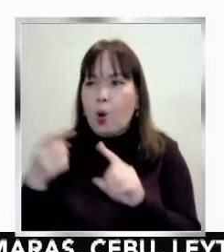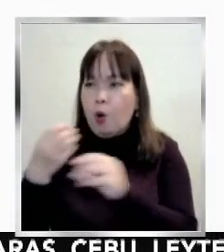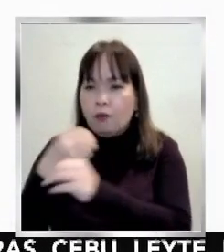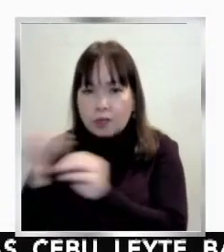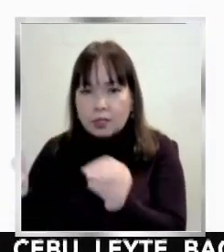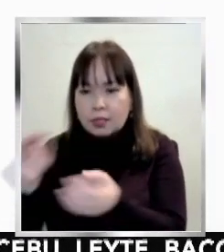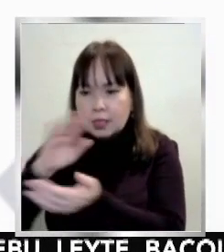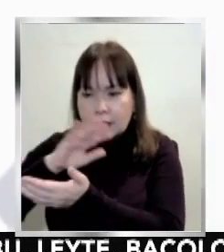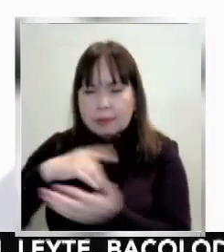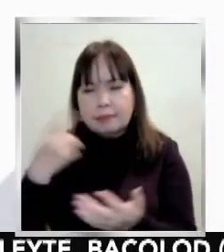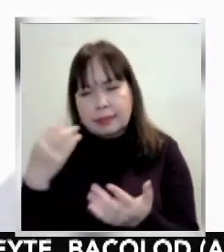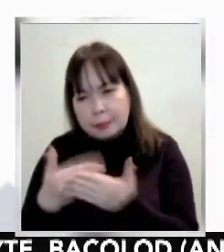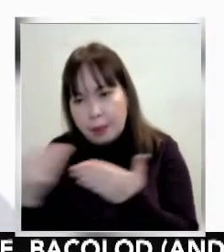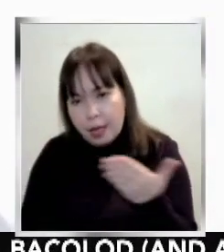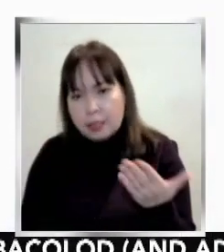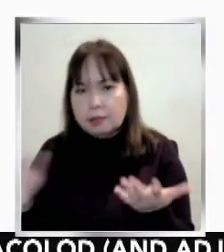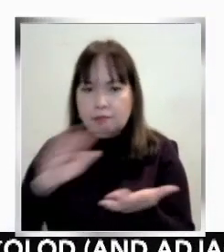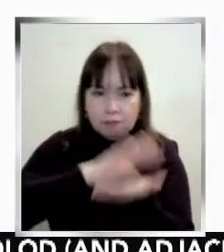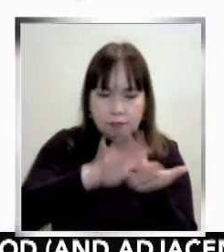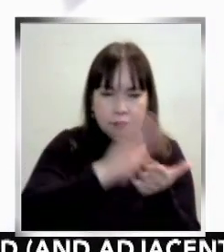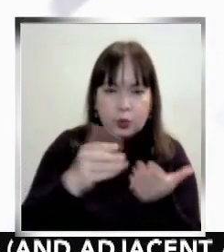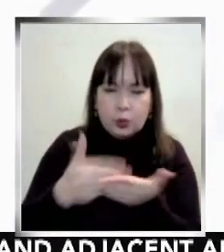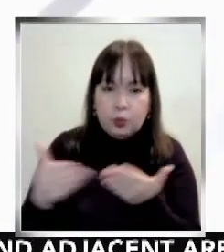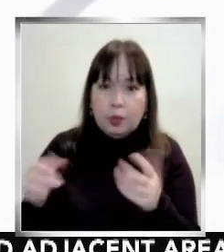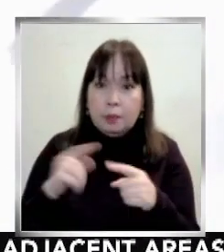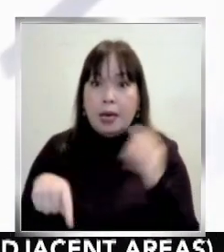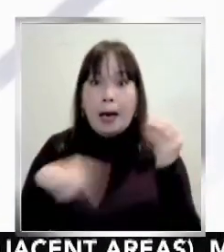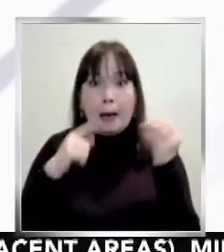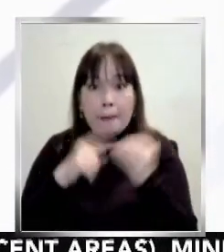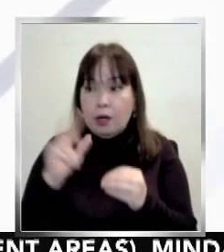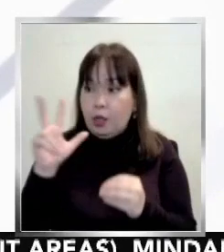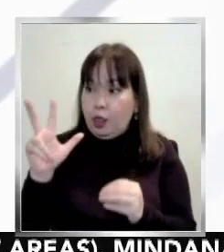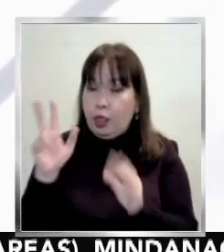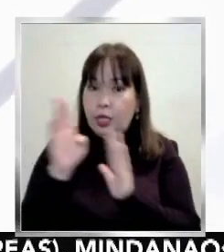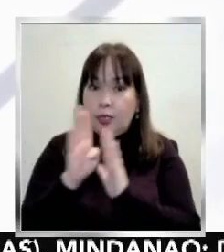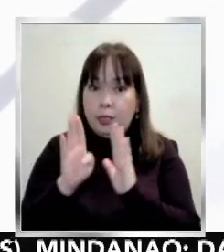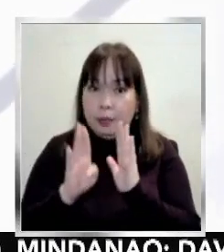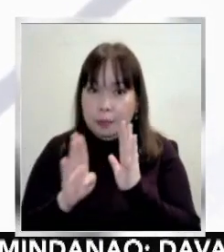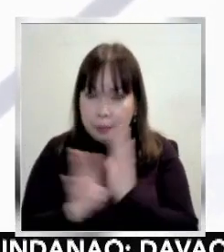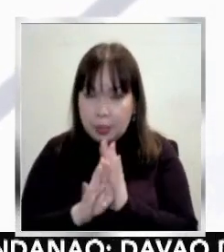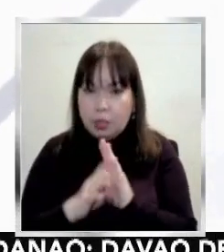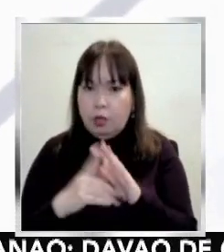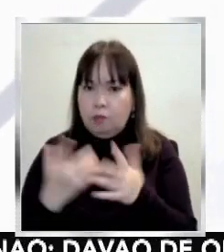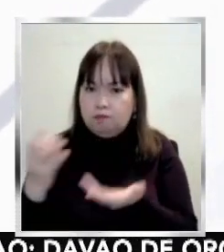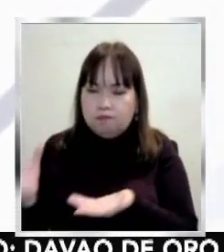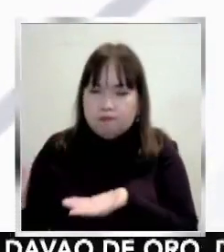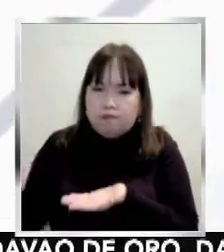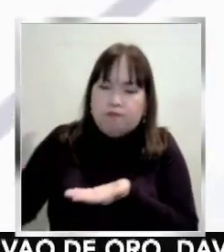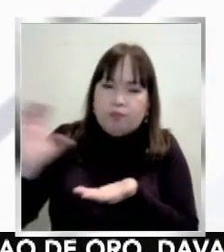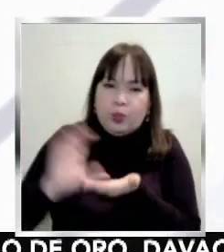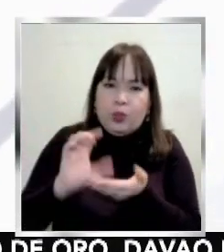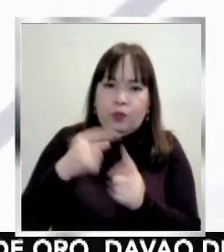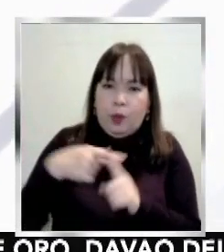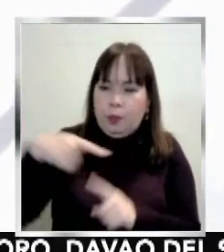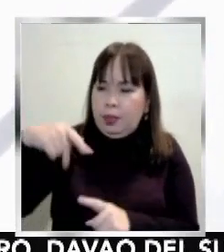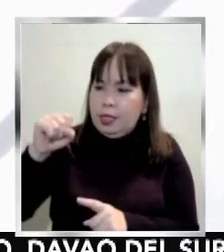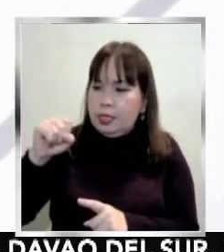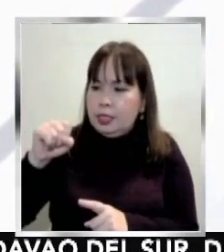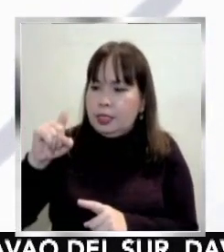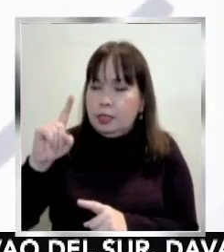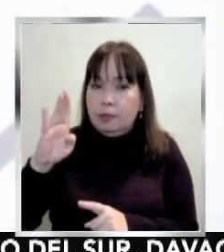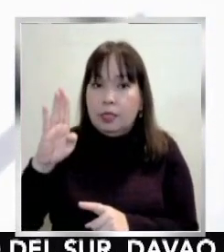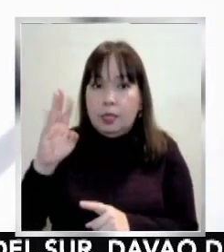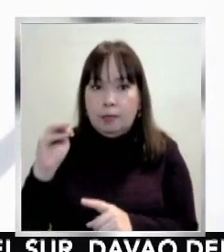Sa issue naman ng umano'y 3 bilyong pisong high-yield investment ng PSDBM na pinuna